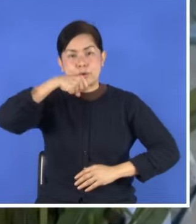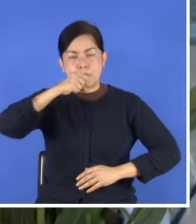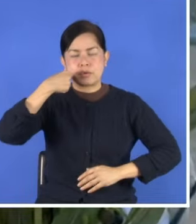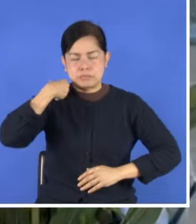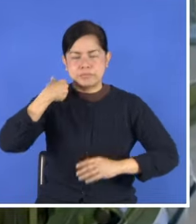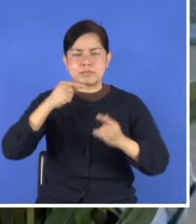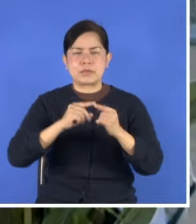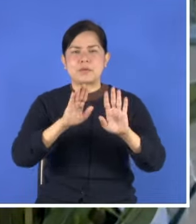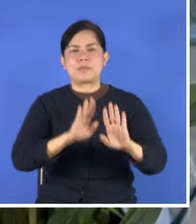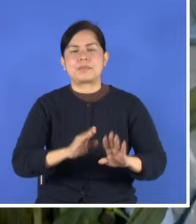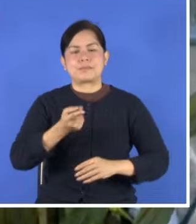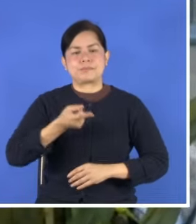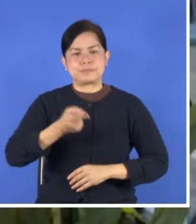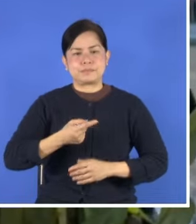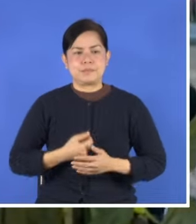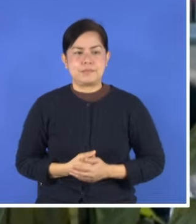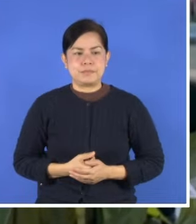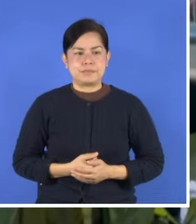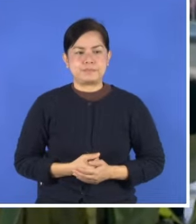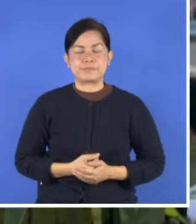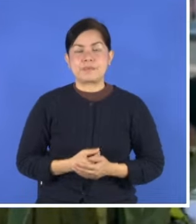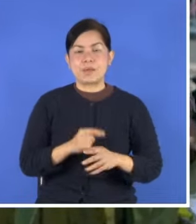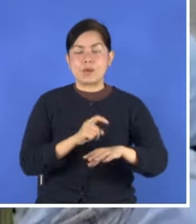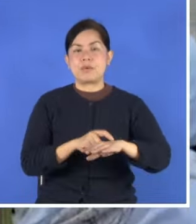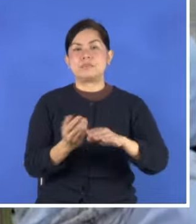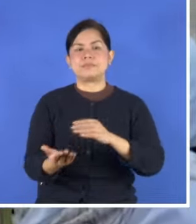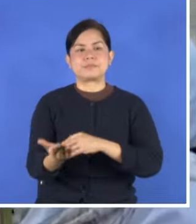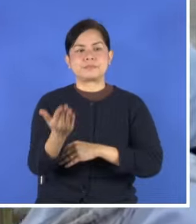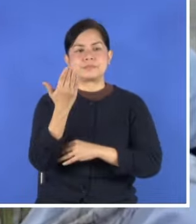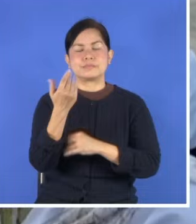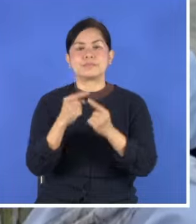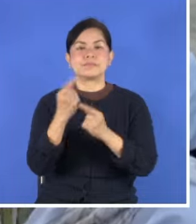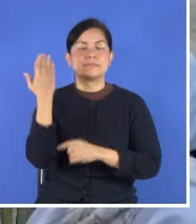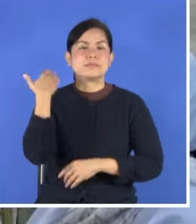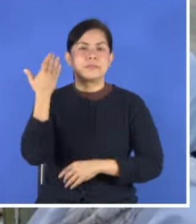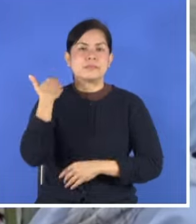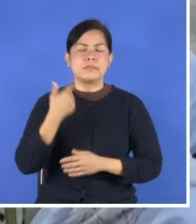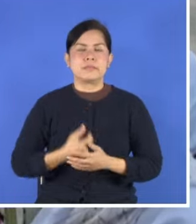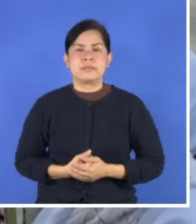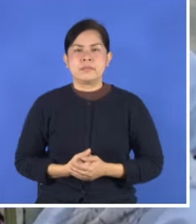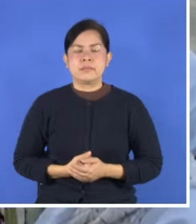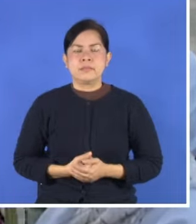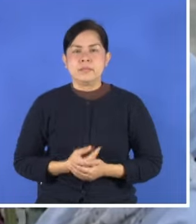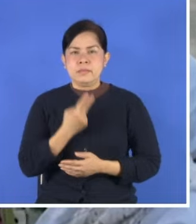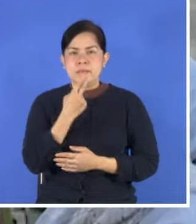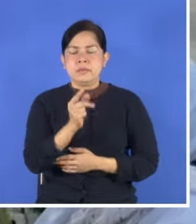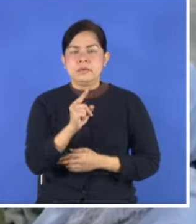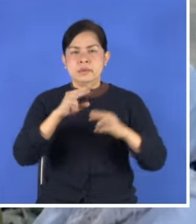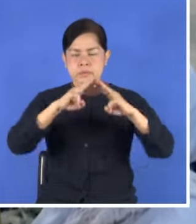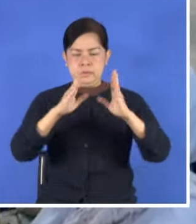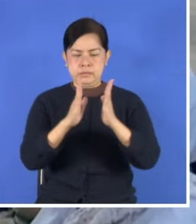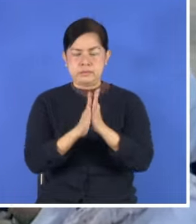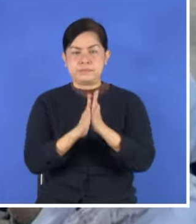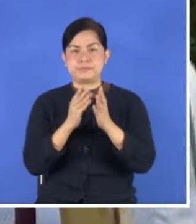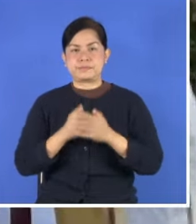ประดากันแบบนี้อู้สวยงามทีเดียวนะคะช่วงเช้าๆอันนี้เช้าเมื่อวานค่ะส่วนอีกจุดนึงที่วัดศรีคูณ